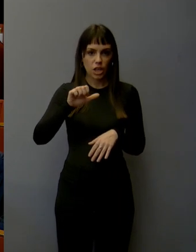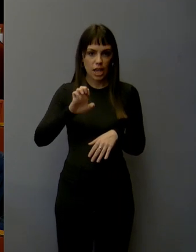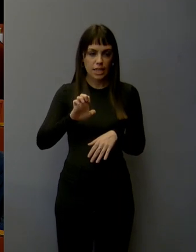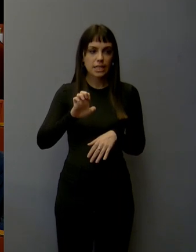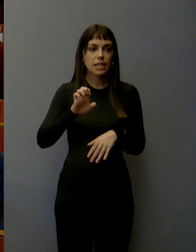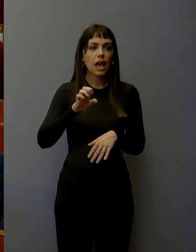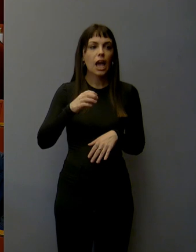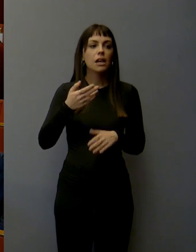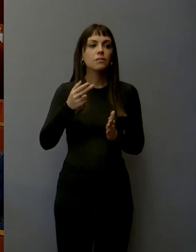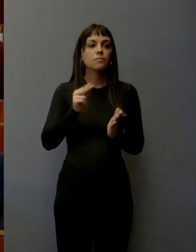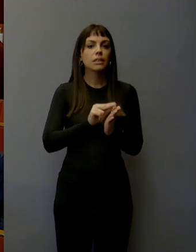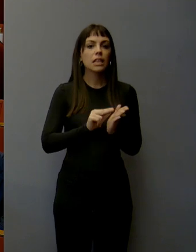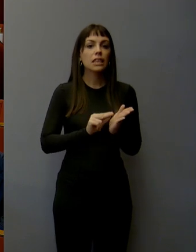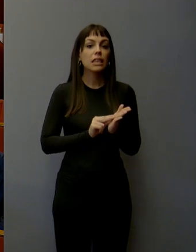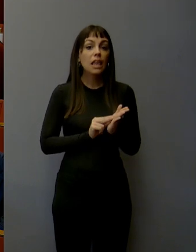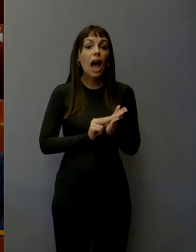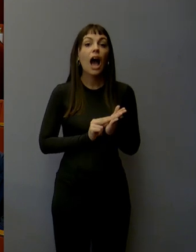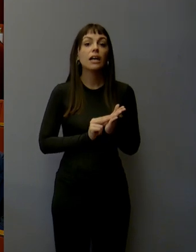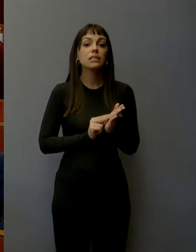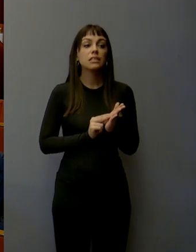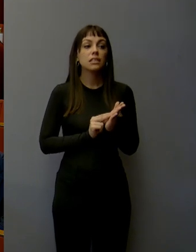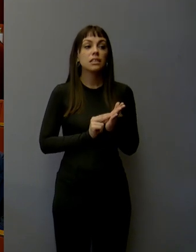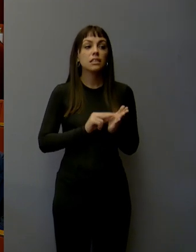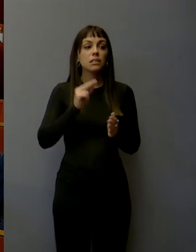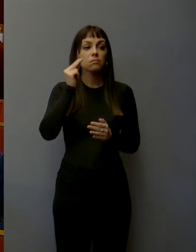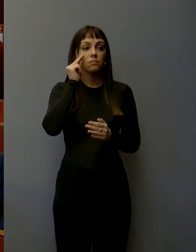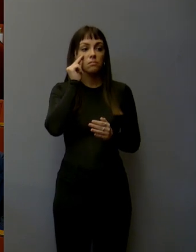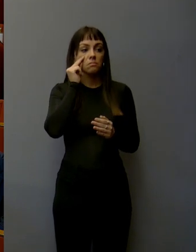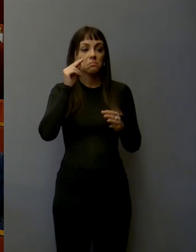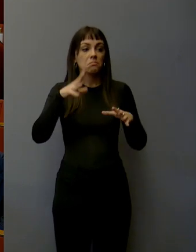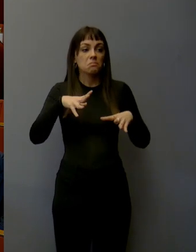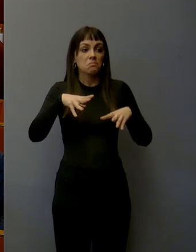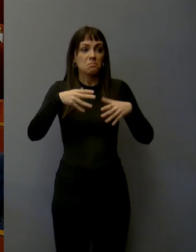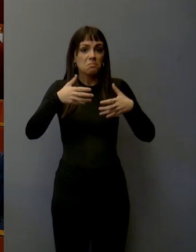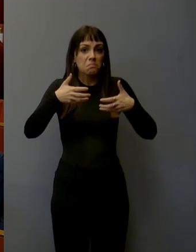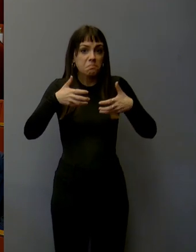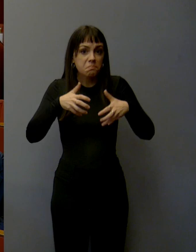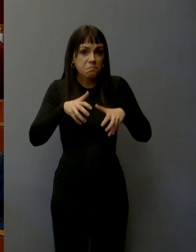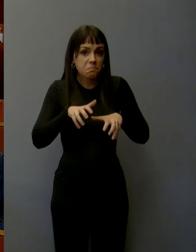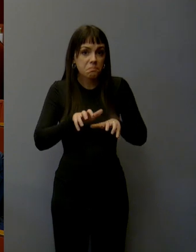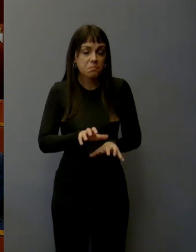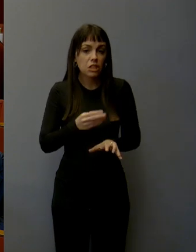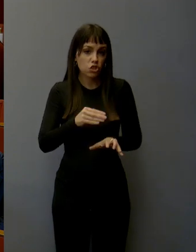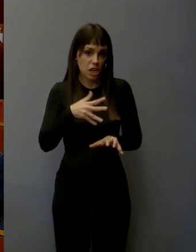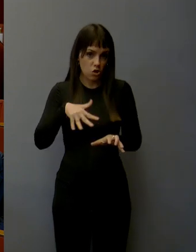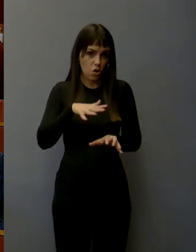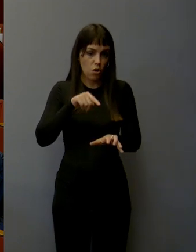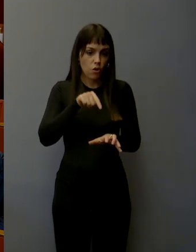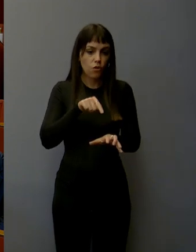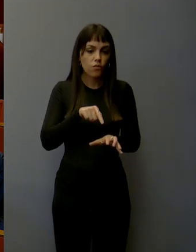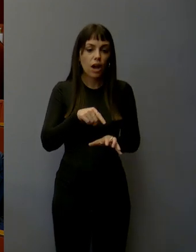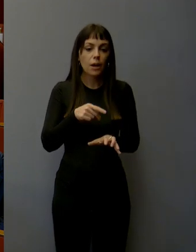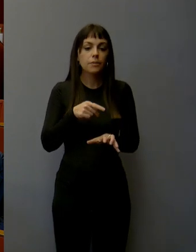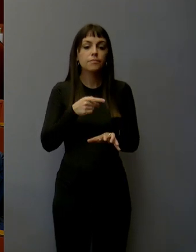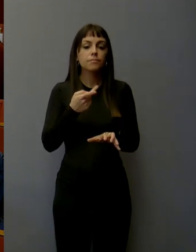È rassicurante il Trend dei reati è in diminuzione anche se abbiamo rilevato che quello che il cittadino percepisce non sono i dati